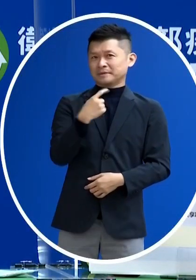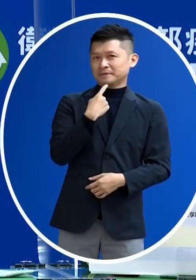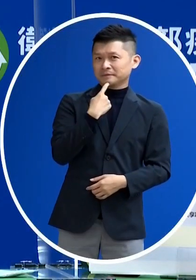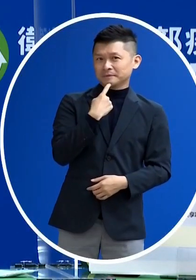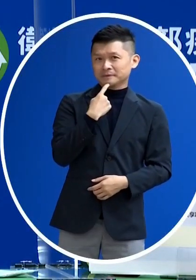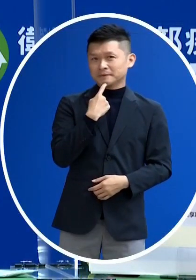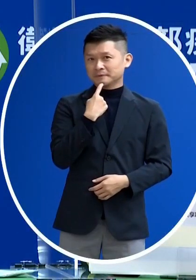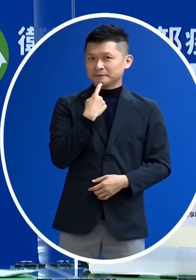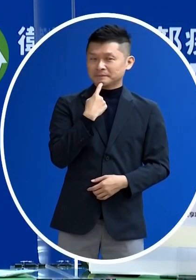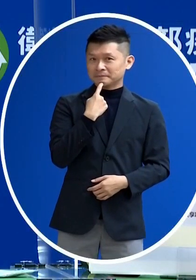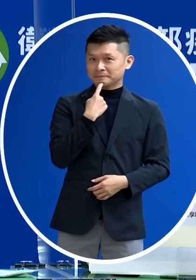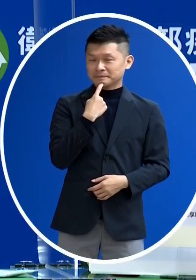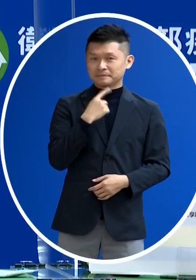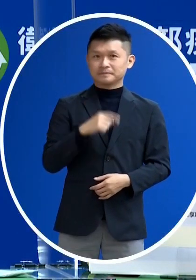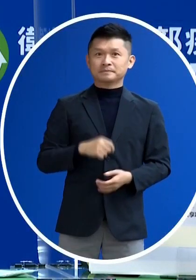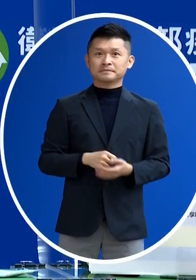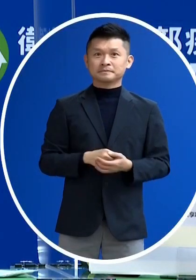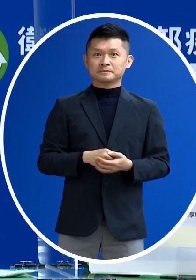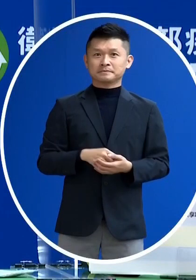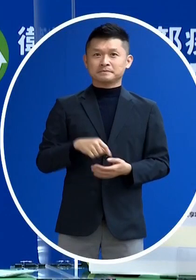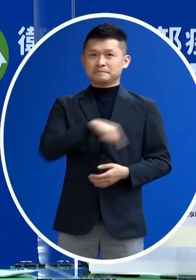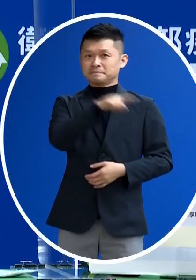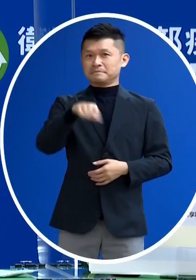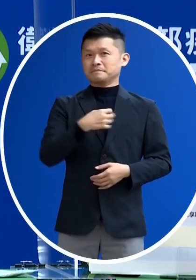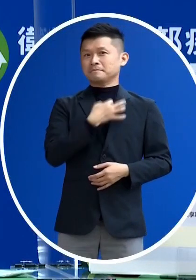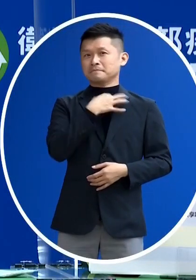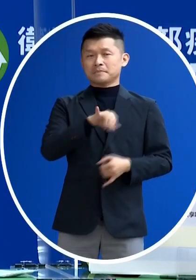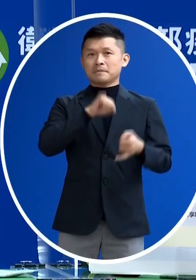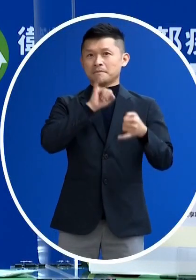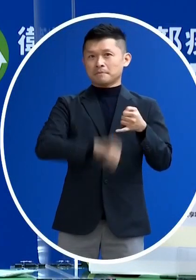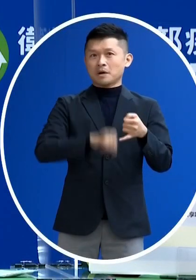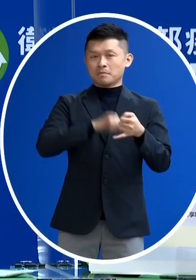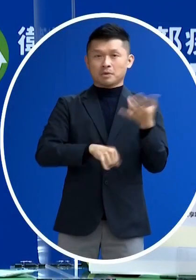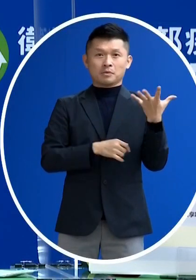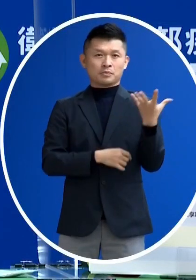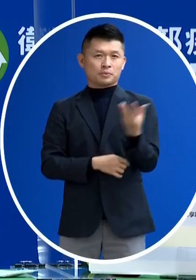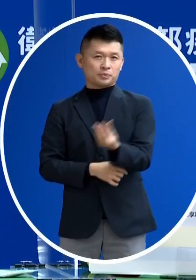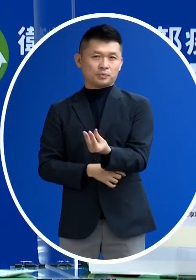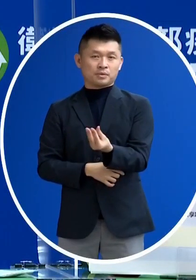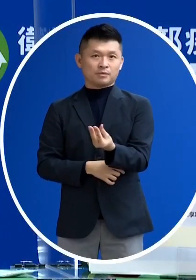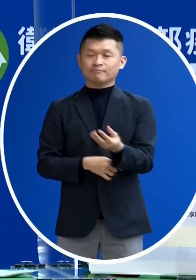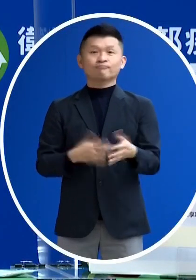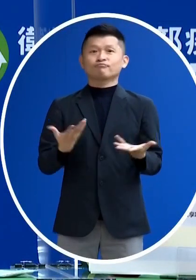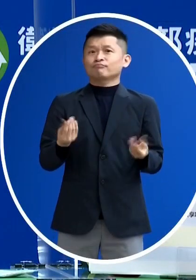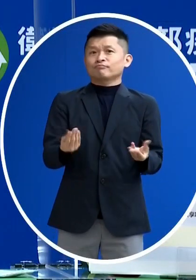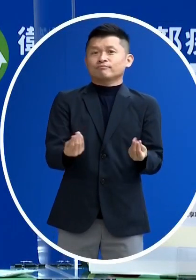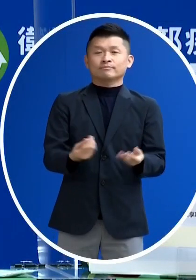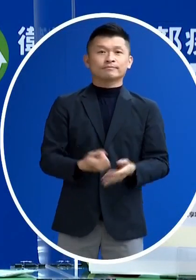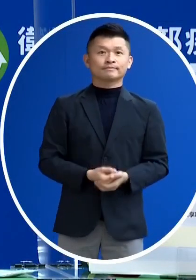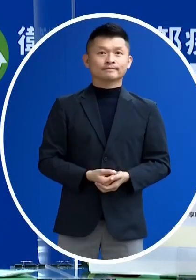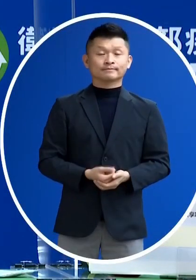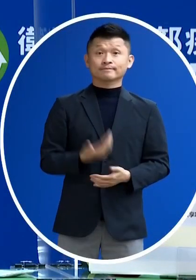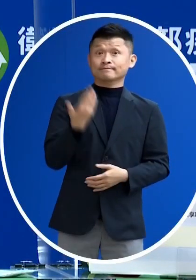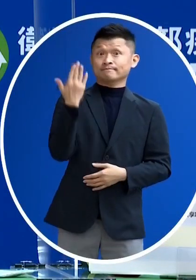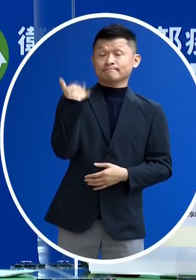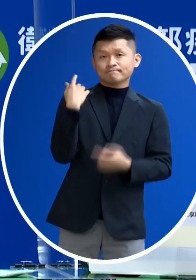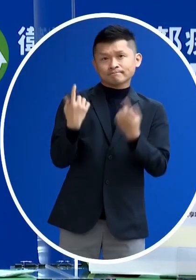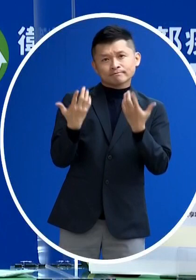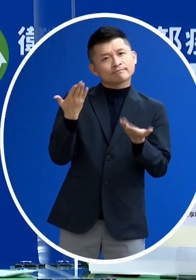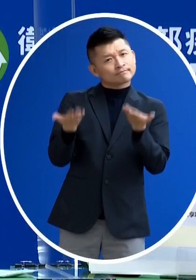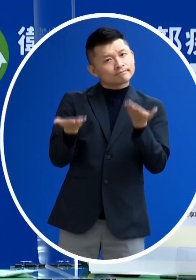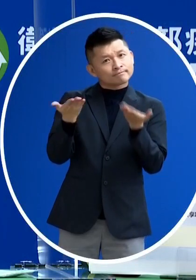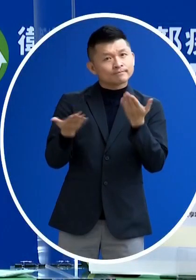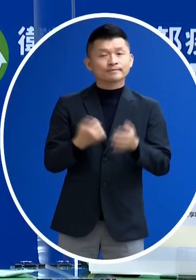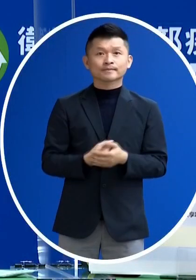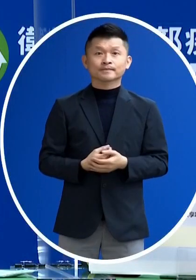想象可能之中的这样的一个所谓的打气低迷了哈。大致上它跟以往是一样，它